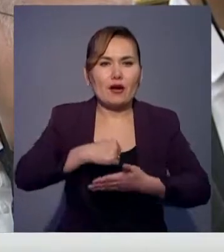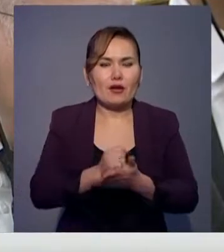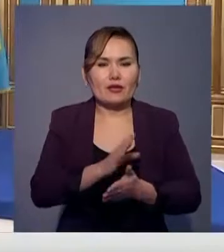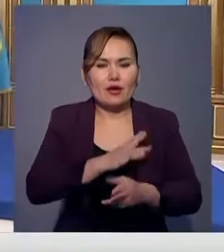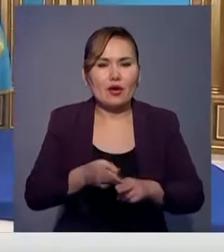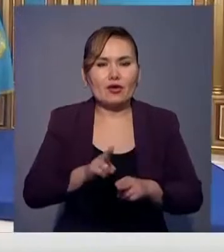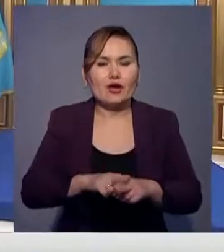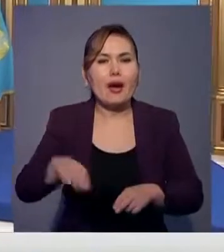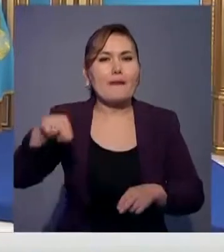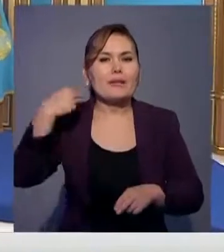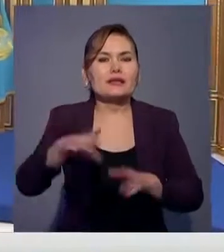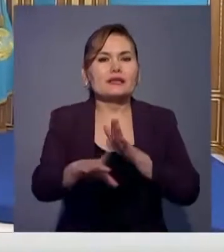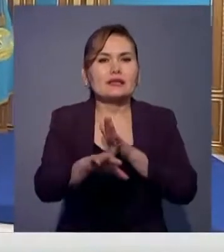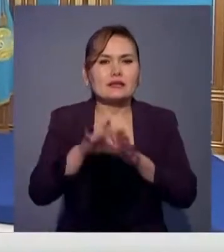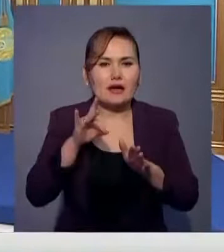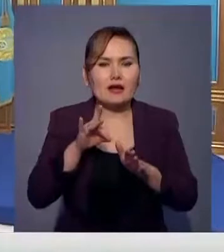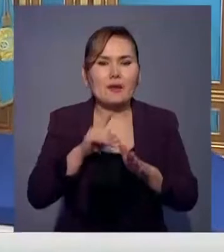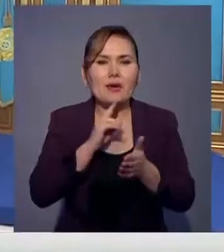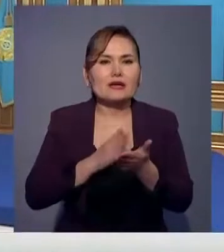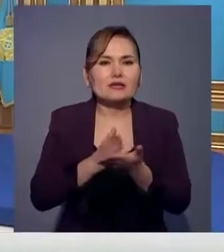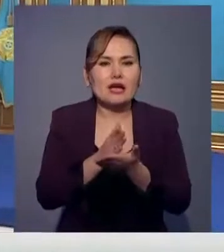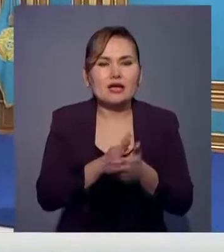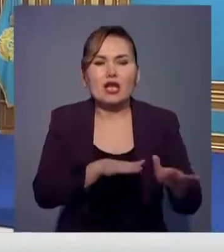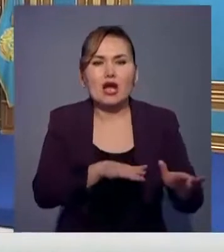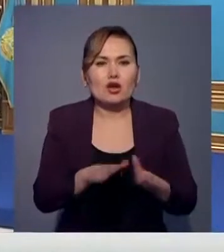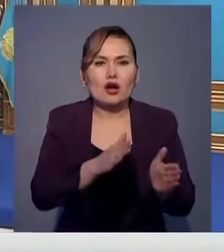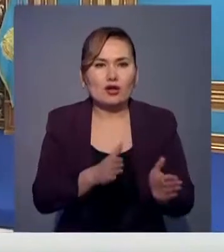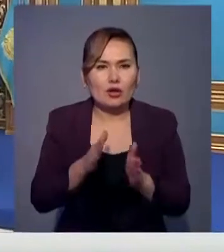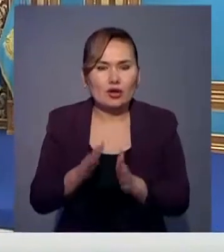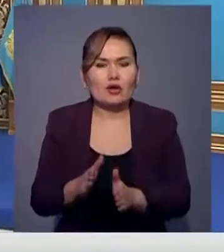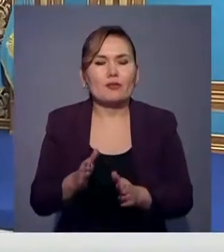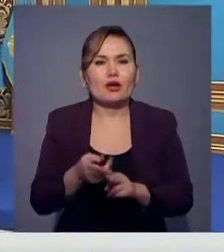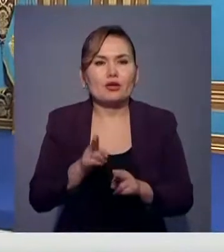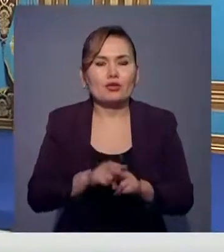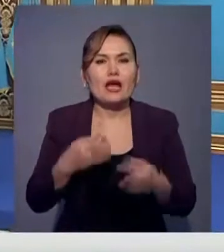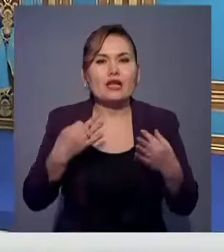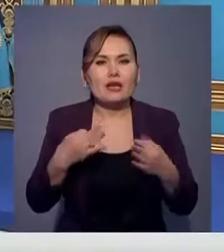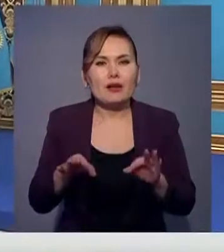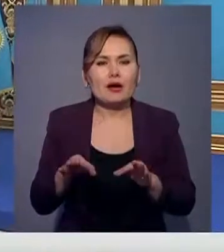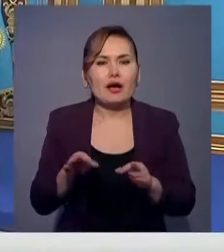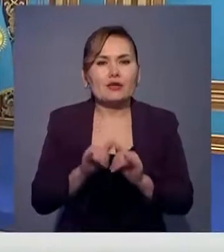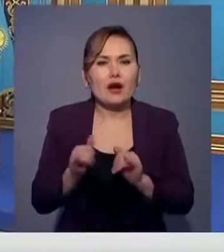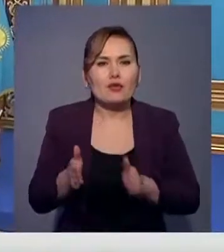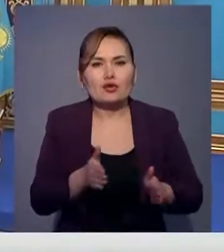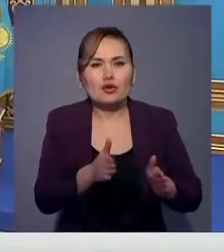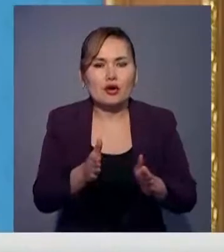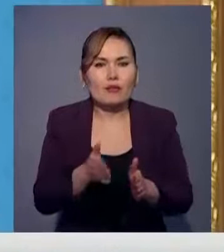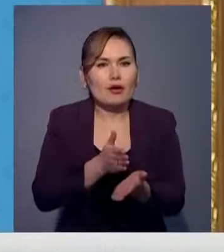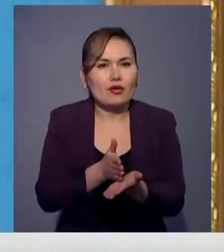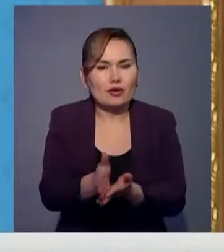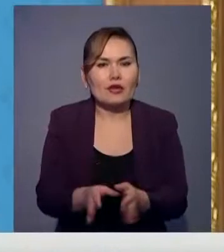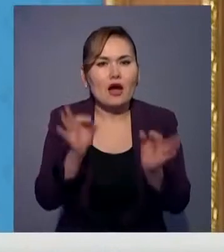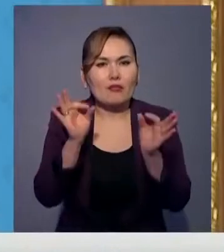президент сайлауы саяси жүйеміздің тұрақтылығын және демократиялық даму жолымыздың мызғымастығын бүкіл